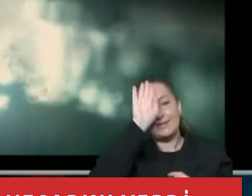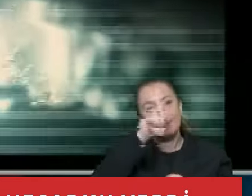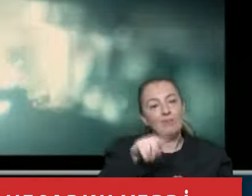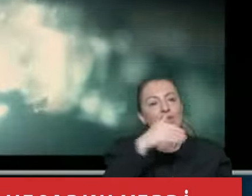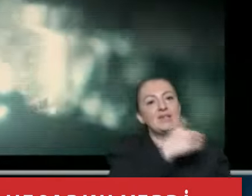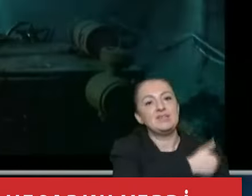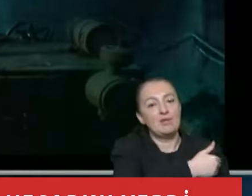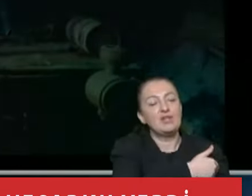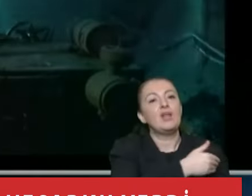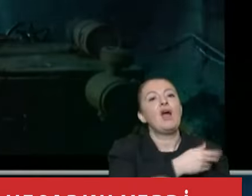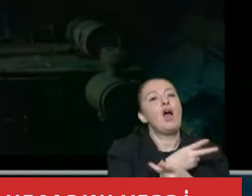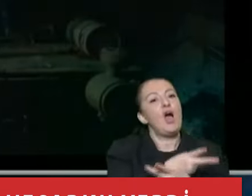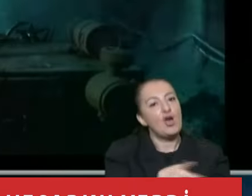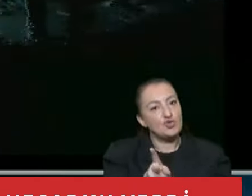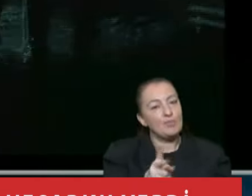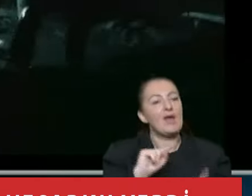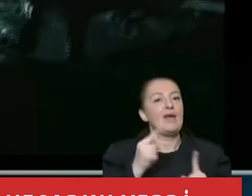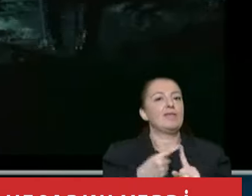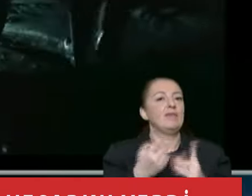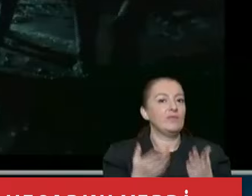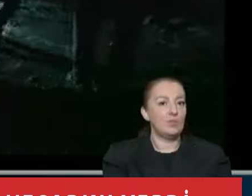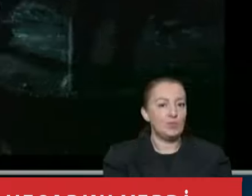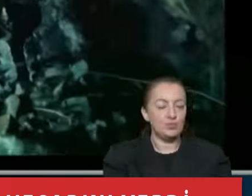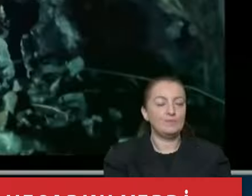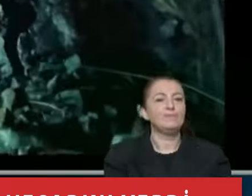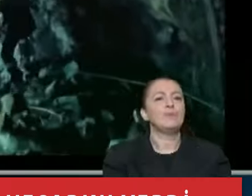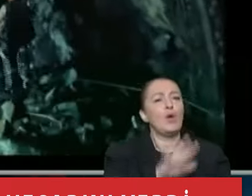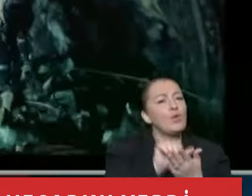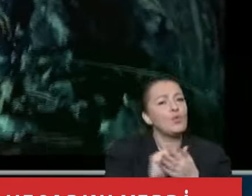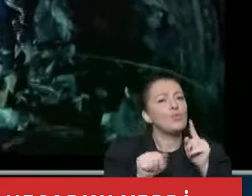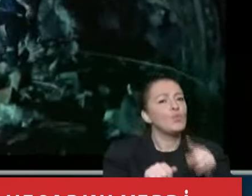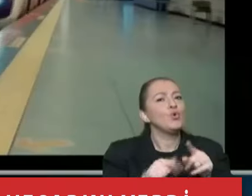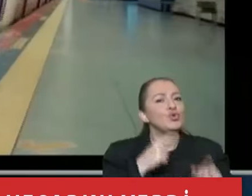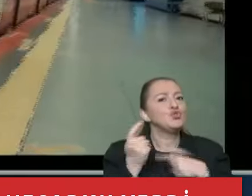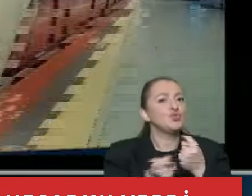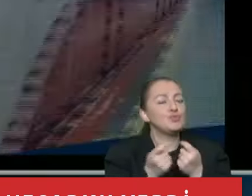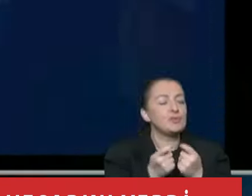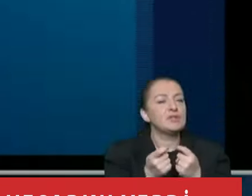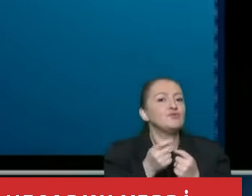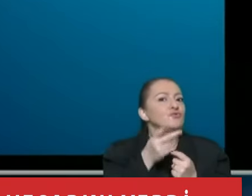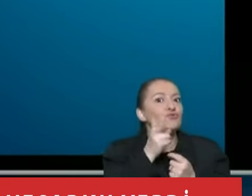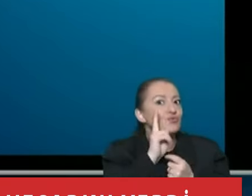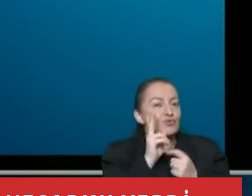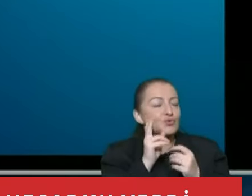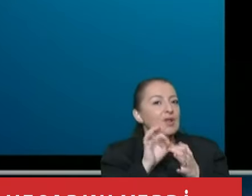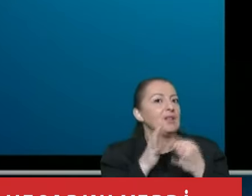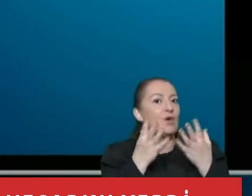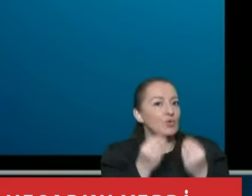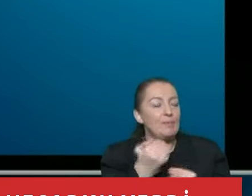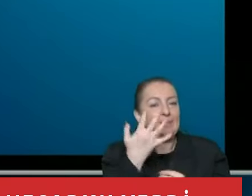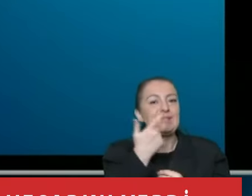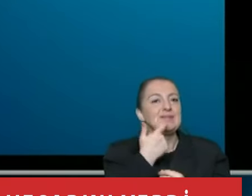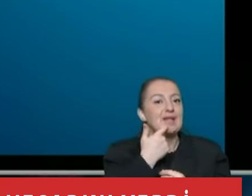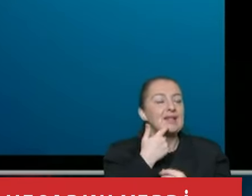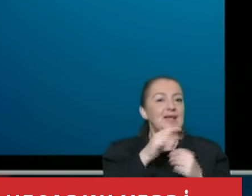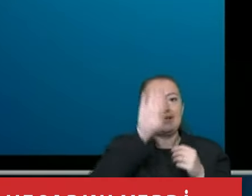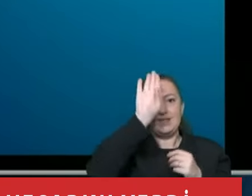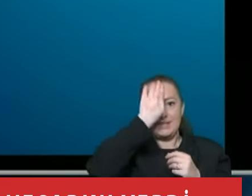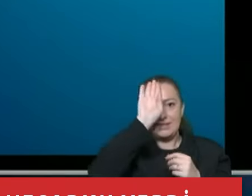hizmetine açmayı hedefliyoruz Tüm bu çalışmalarımızın sonucunda 5 yılda İstanbul